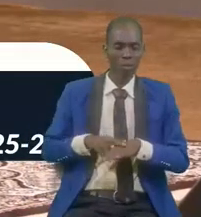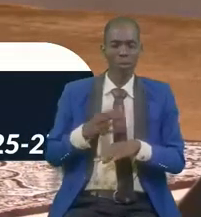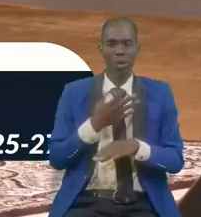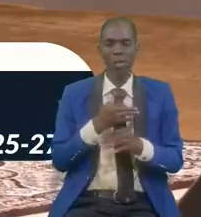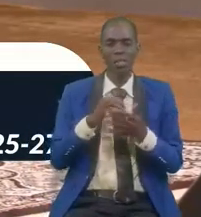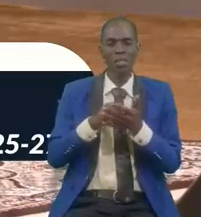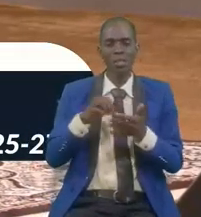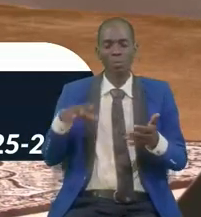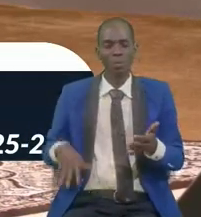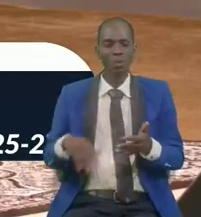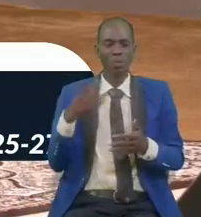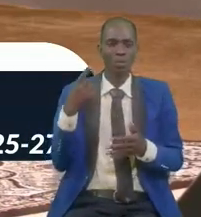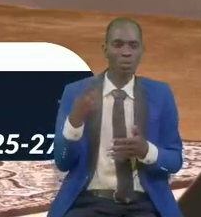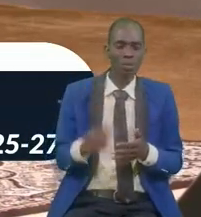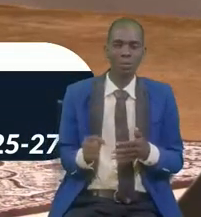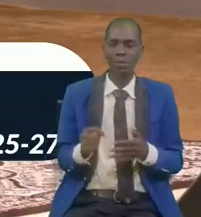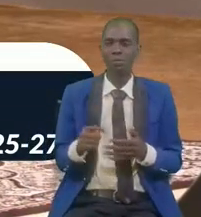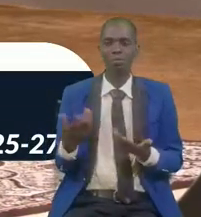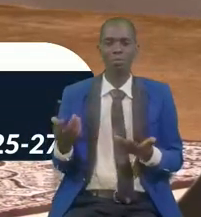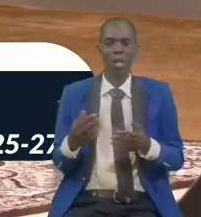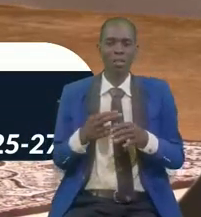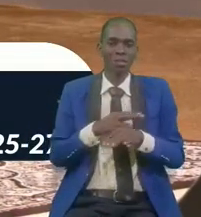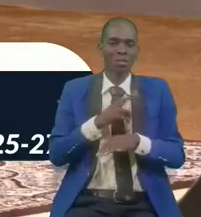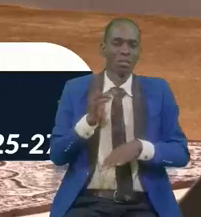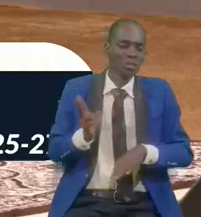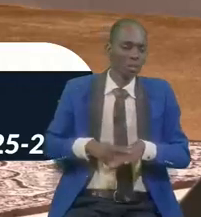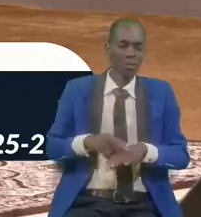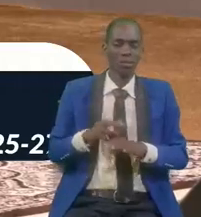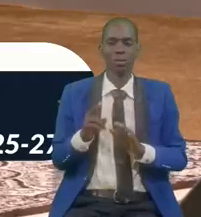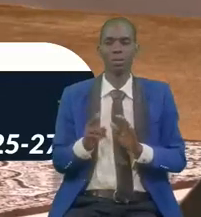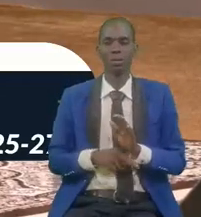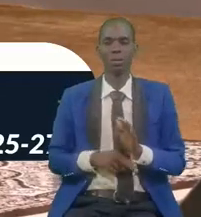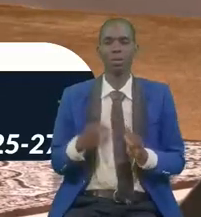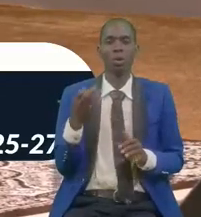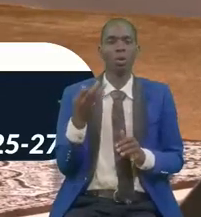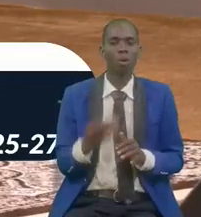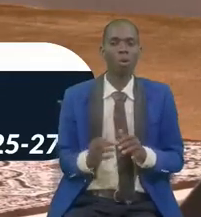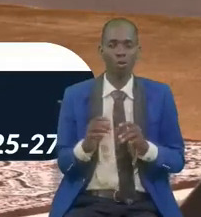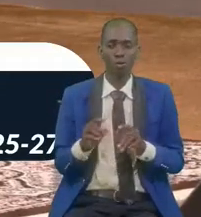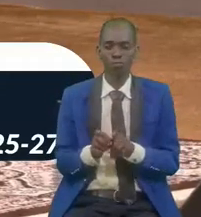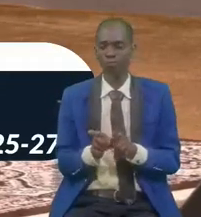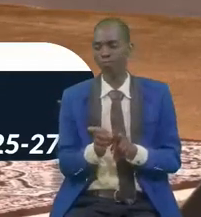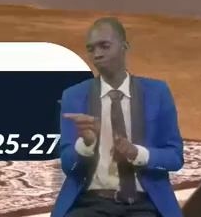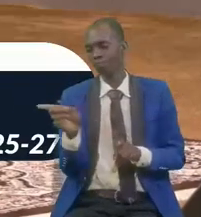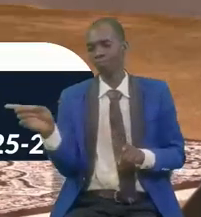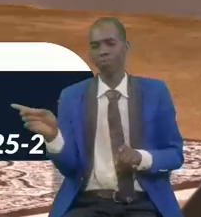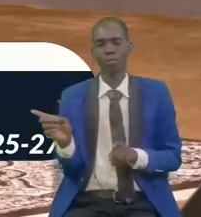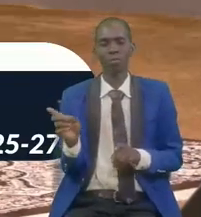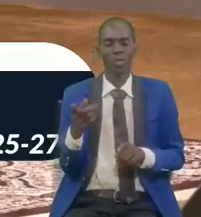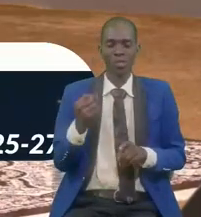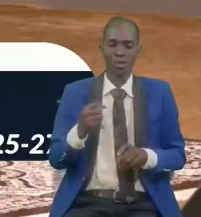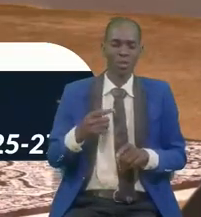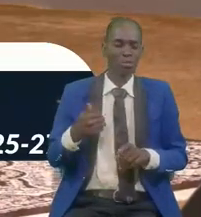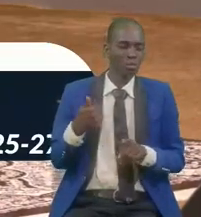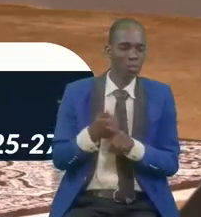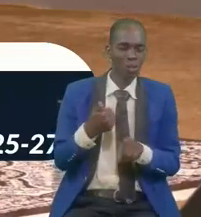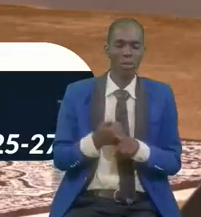pour déraciner la dépravation, la nature, la vieille